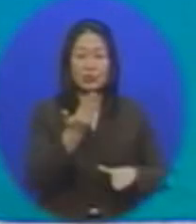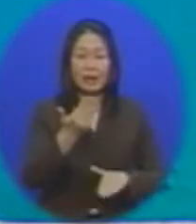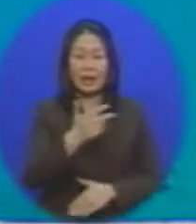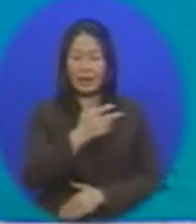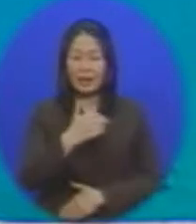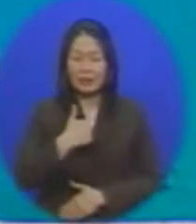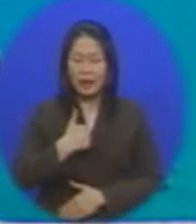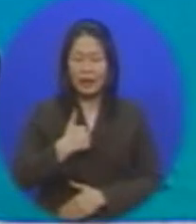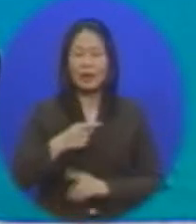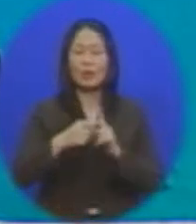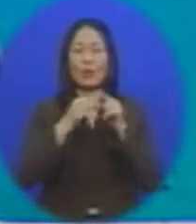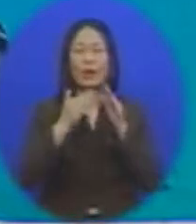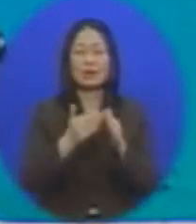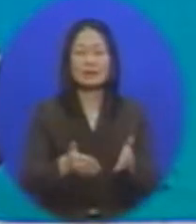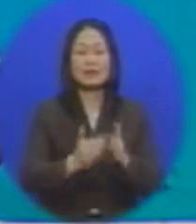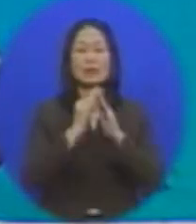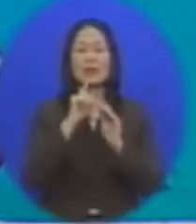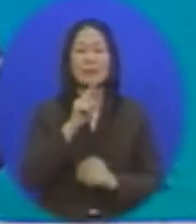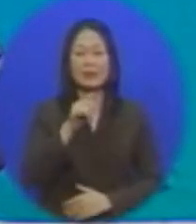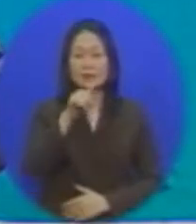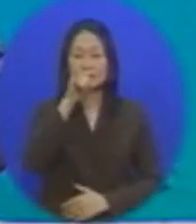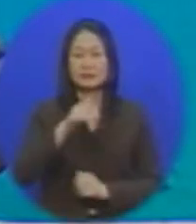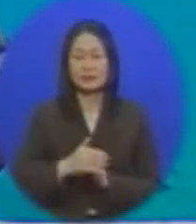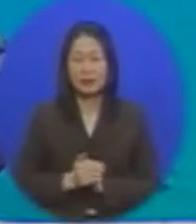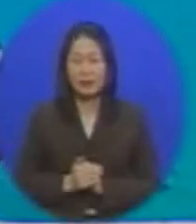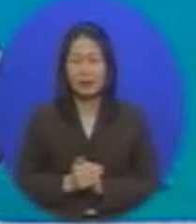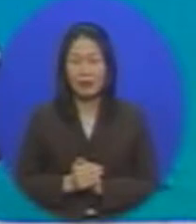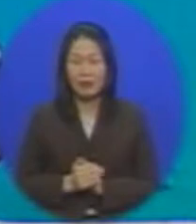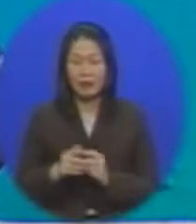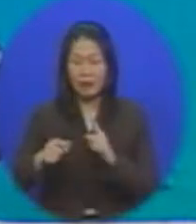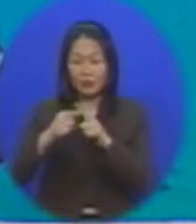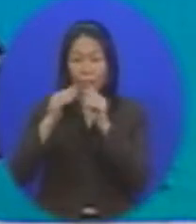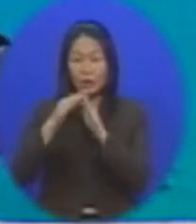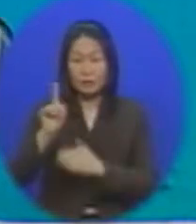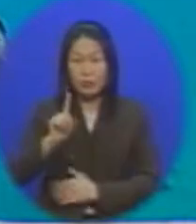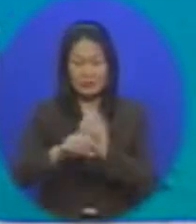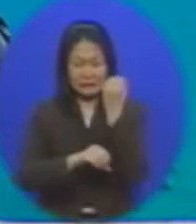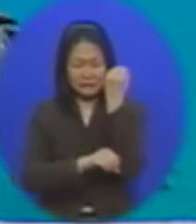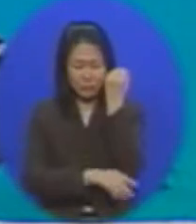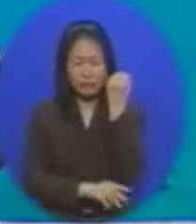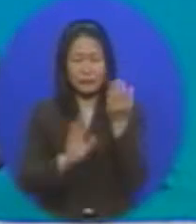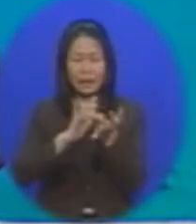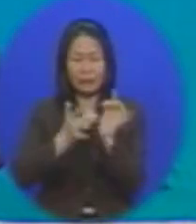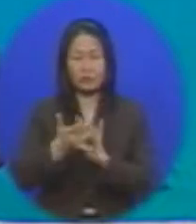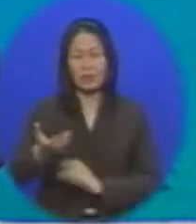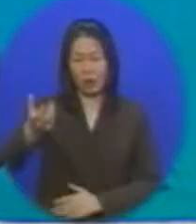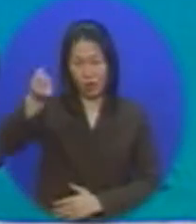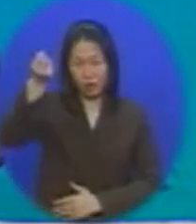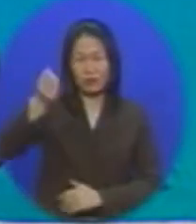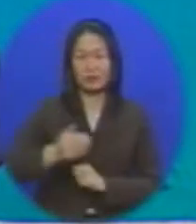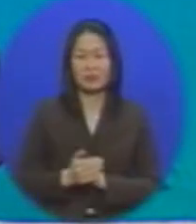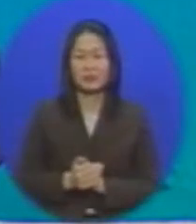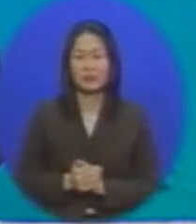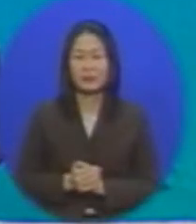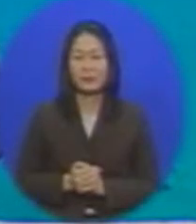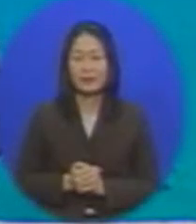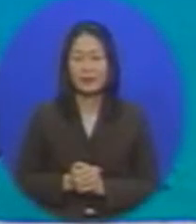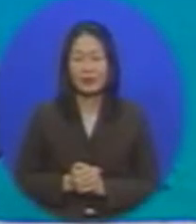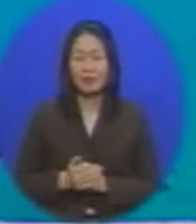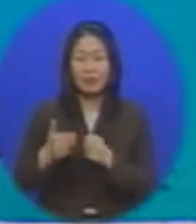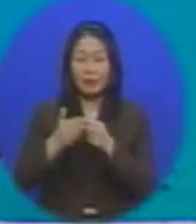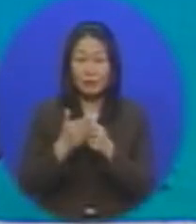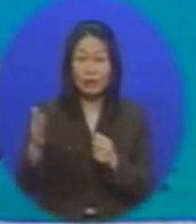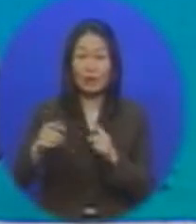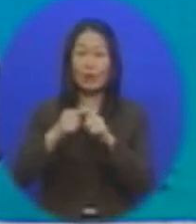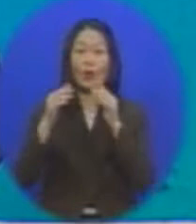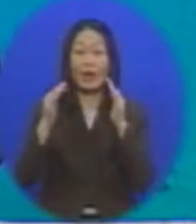세우리라 하 고 말씀하셨어요 이 교회는 근본적으로 예수님의 것이에요 그래서